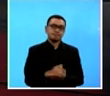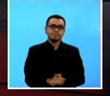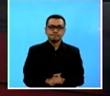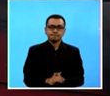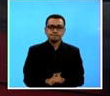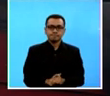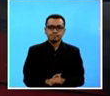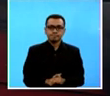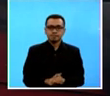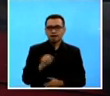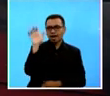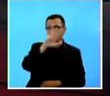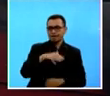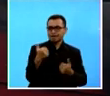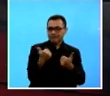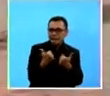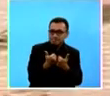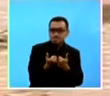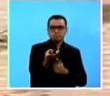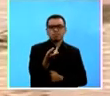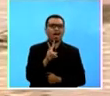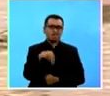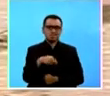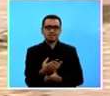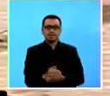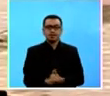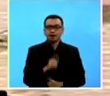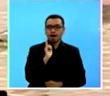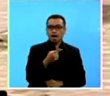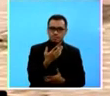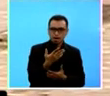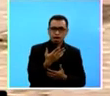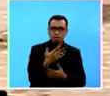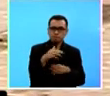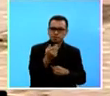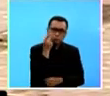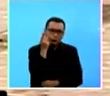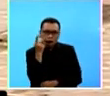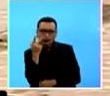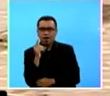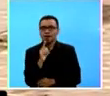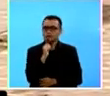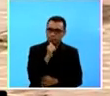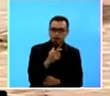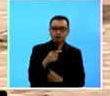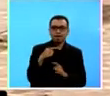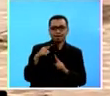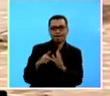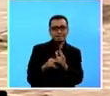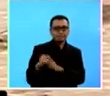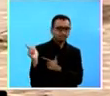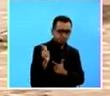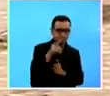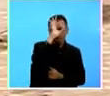bulan ini dan tinggal menghitung hari, berbagai persiapan pengamanan dilakukan terutama dari pihak yang bersangkutan seperti pihak TNI dan